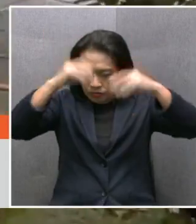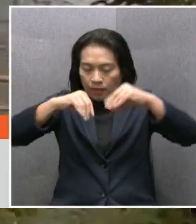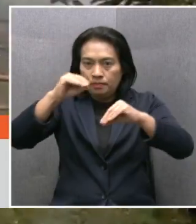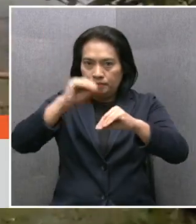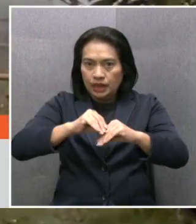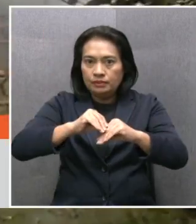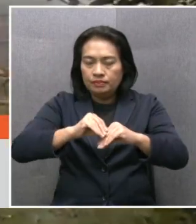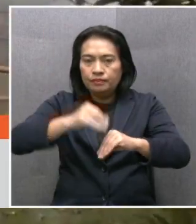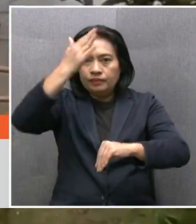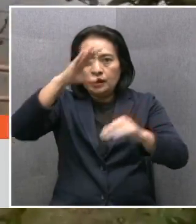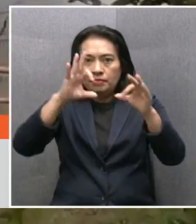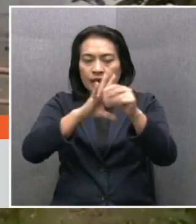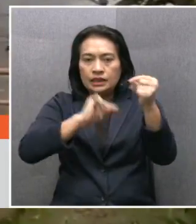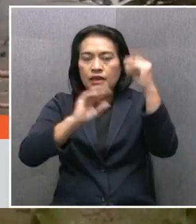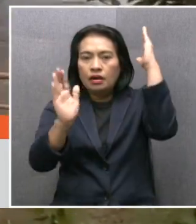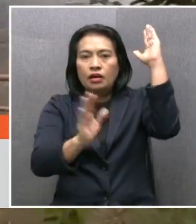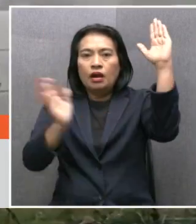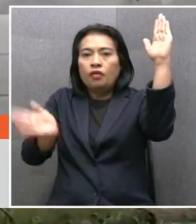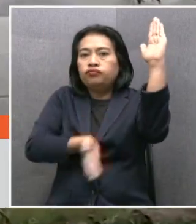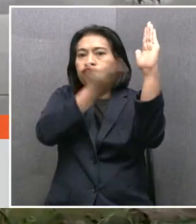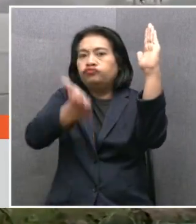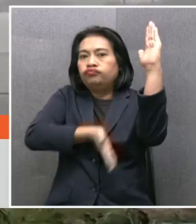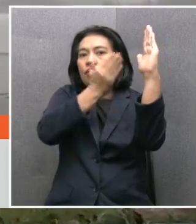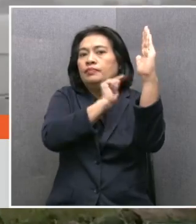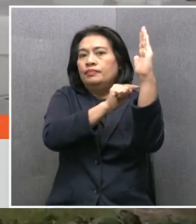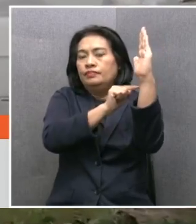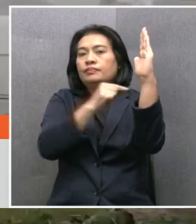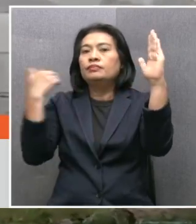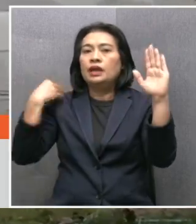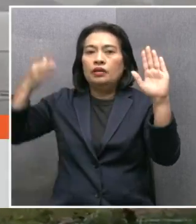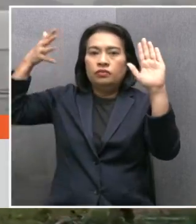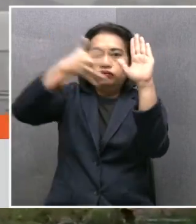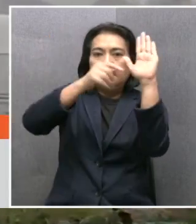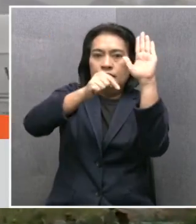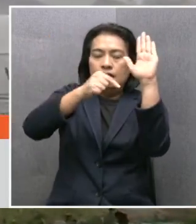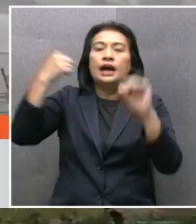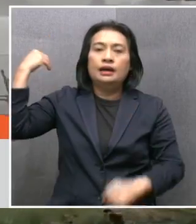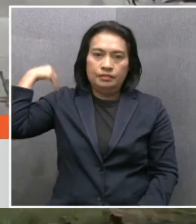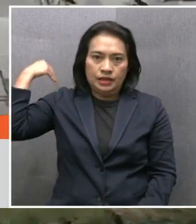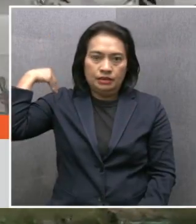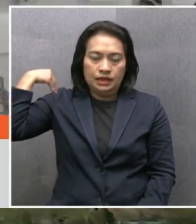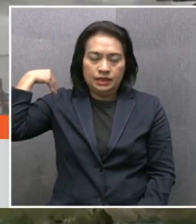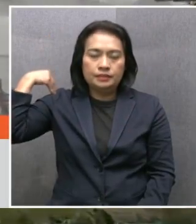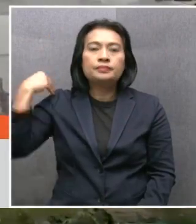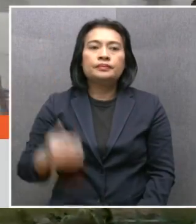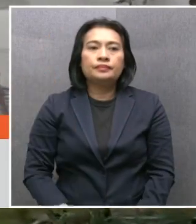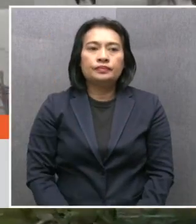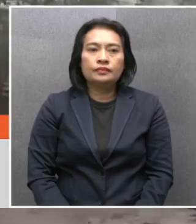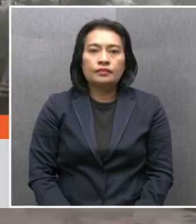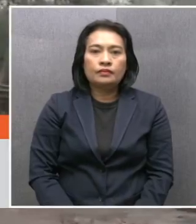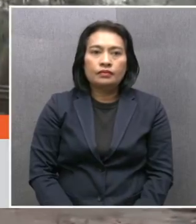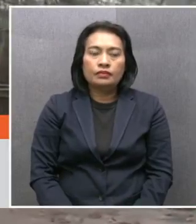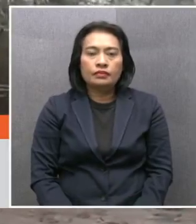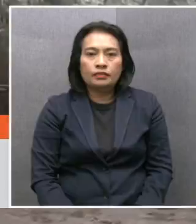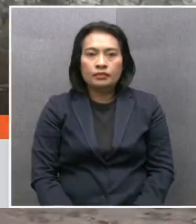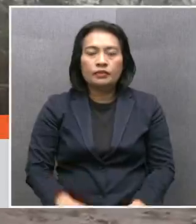จจัยจากลมตะวันตกเฉียงใต้ที่พัดปกคลุมประเทศไทยตอนบนจะมีกำลังแรงขึ้นขณะเดียวกันมีหย่อมความกดอากาศต่ำป